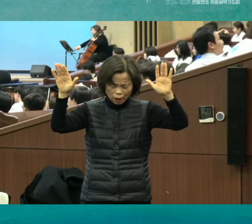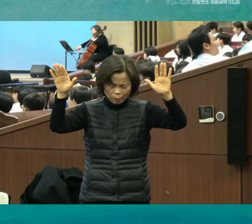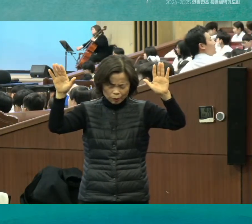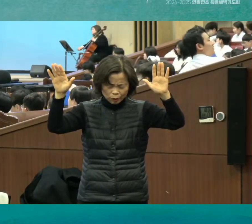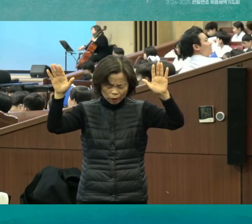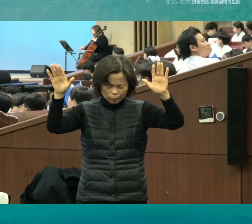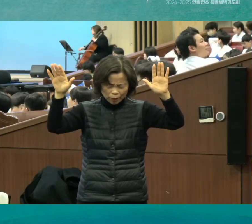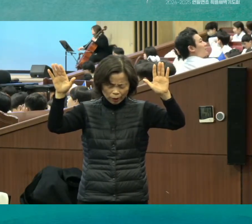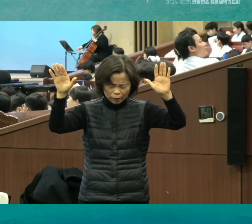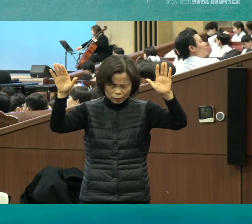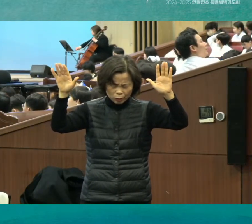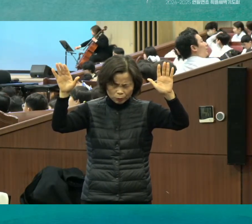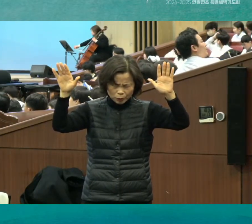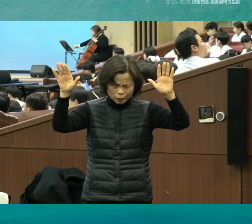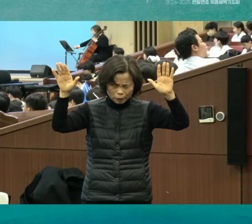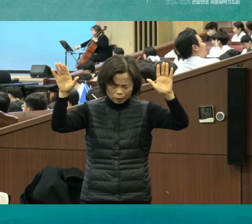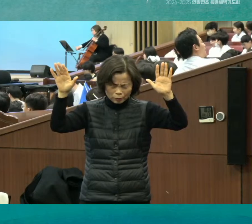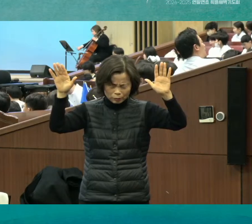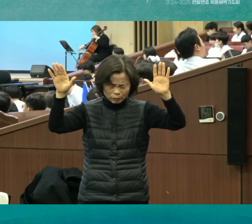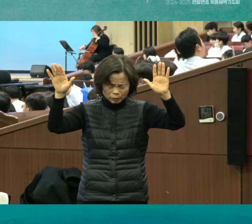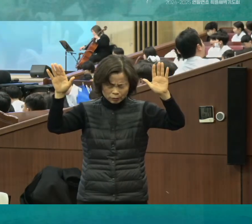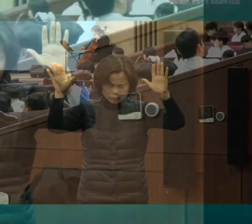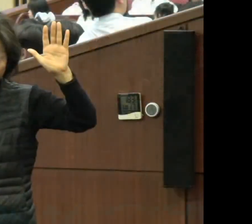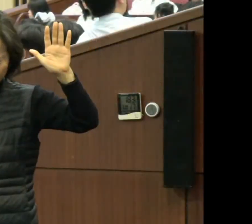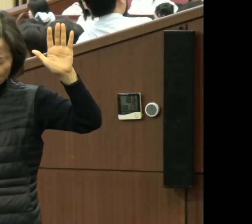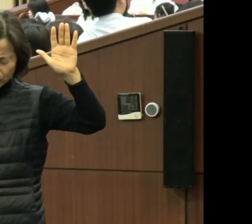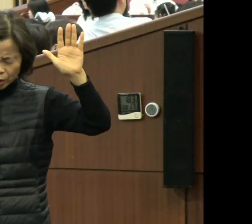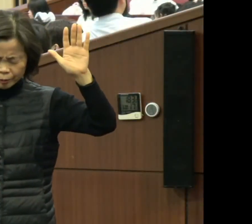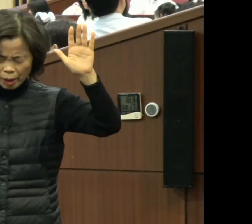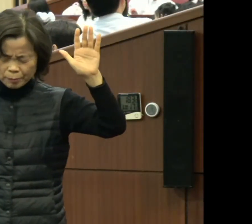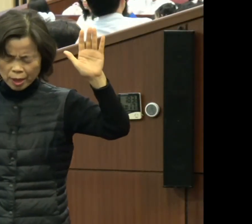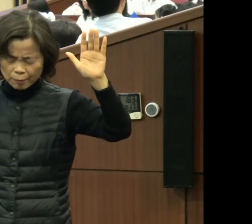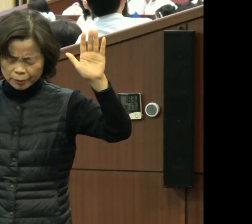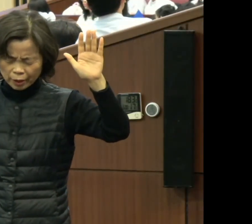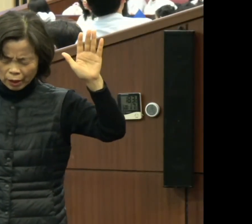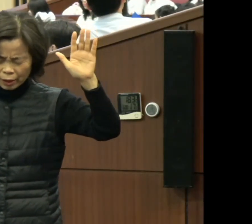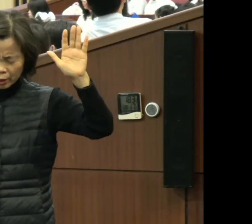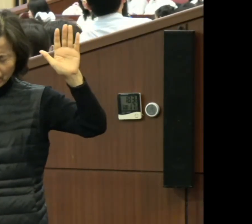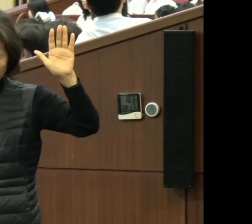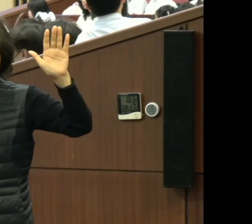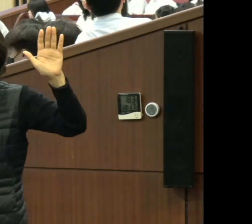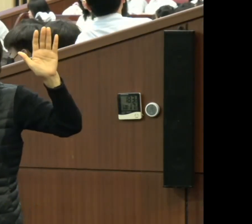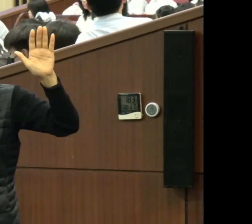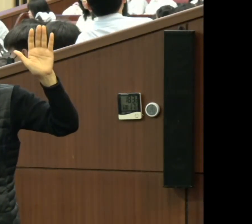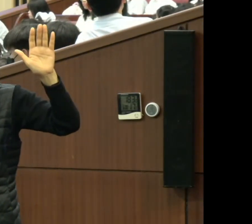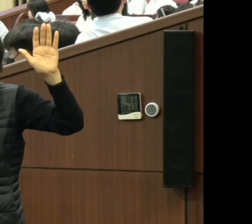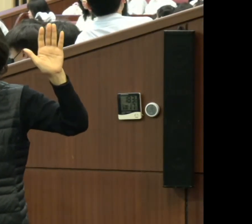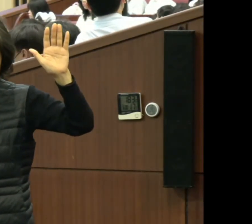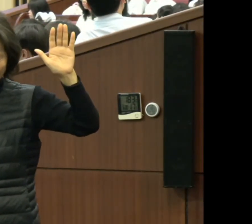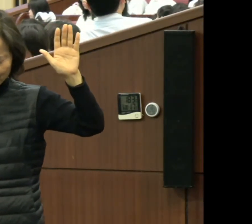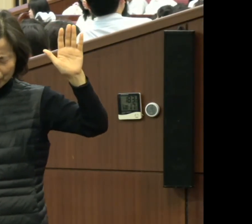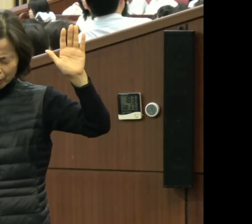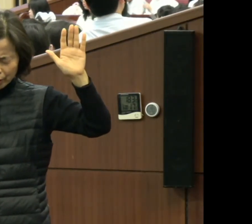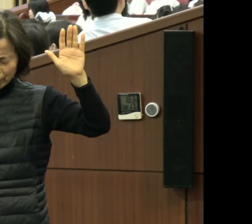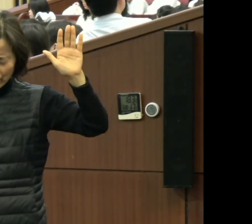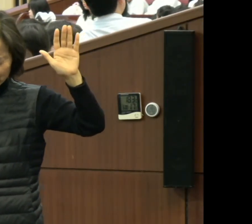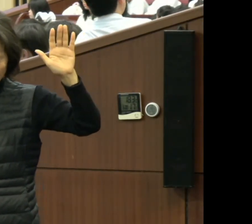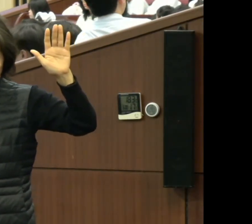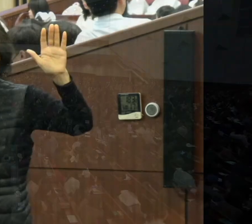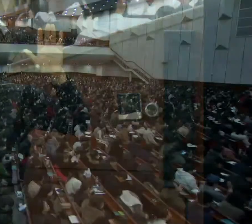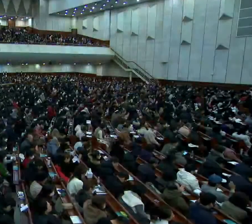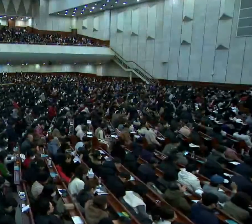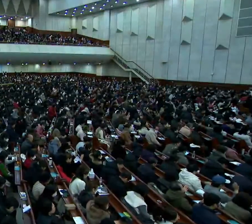선포하시는 목소리 붙잡아 주시옵고 주께서 성령의 우리 모든 심령 가운데에 사고도 넘치는